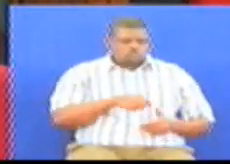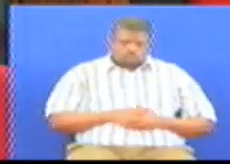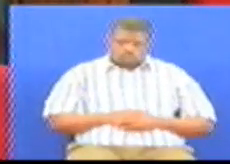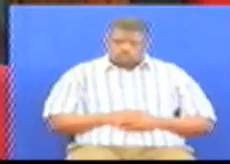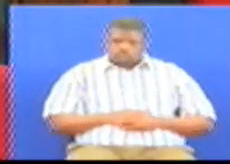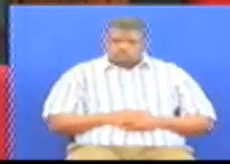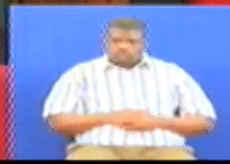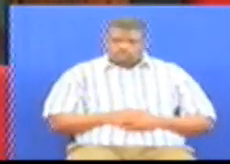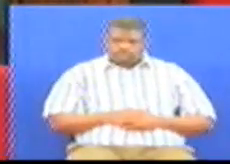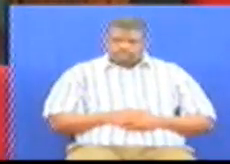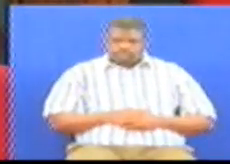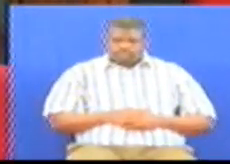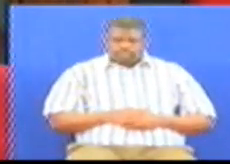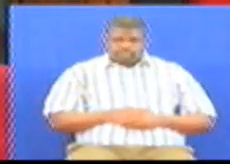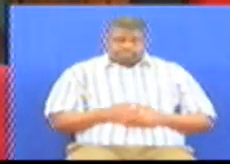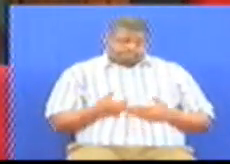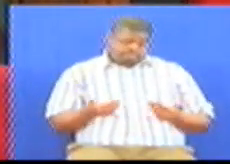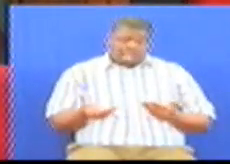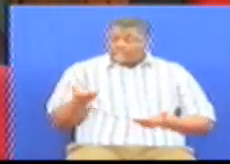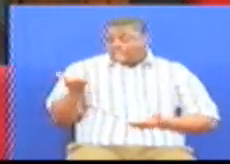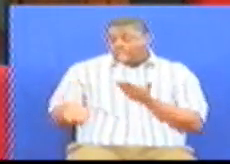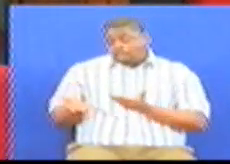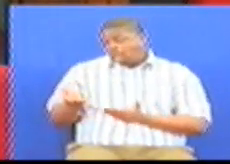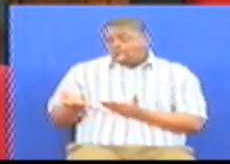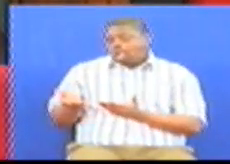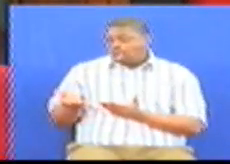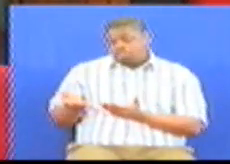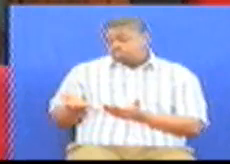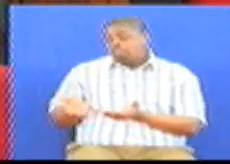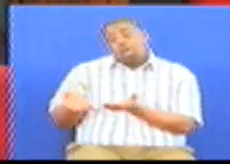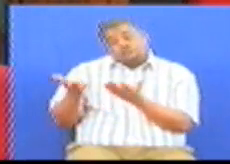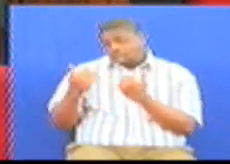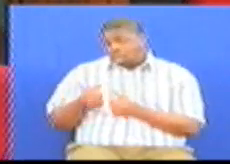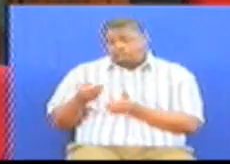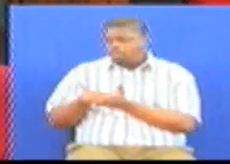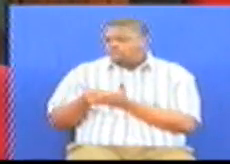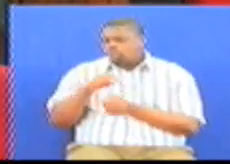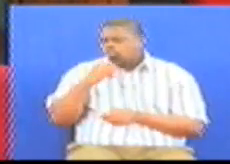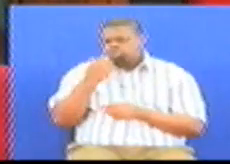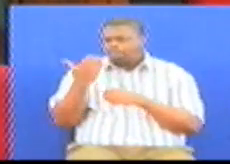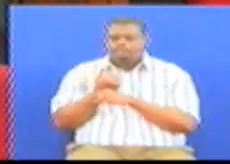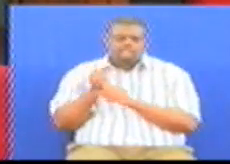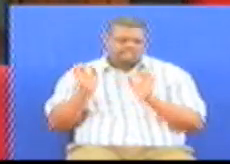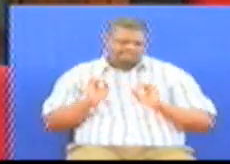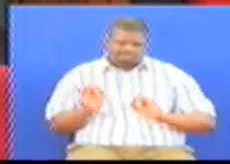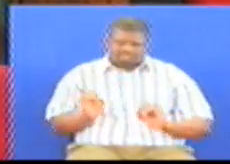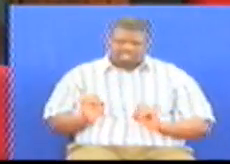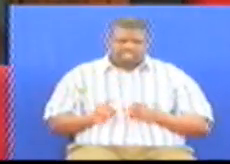Inawezekana hatukupata fedha ya kutosha katika maeneo mbalimbali. Jimbo lile lina